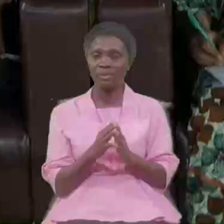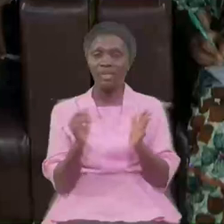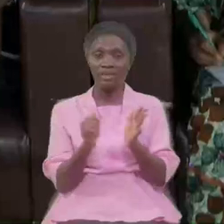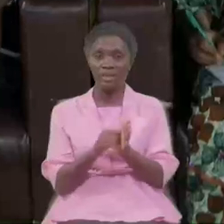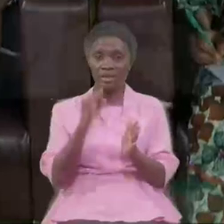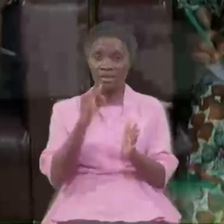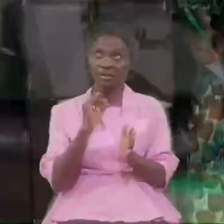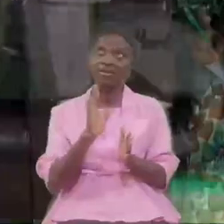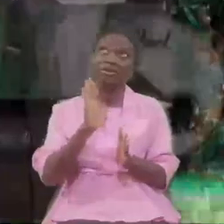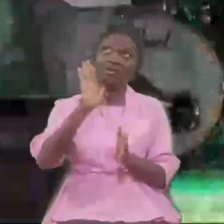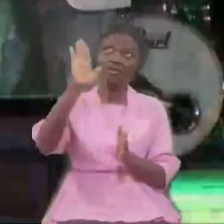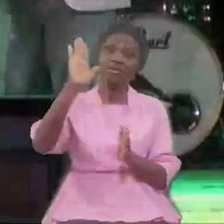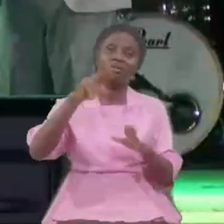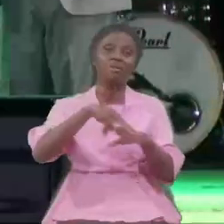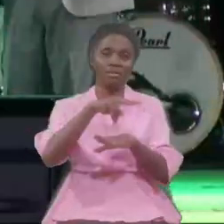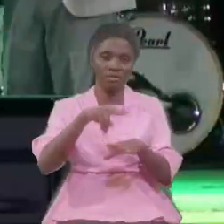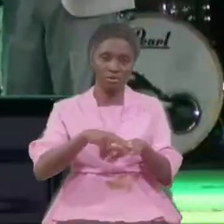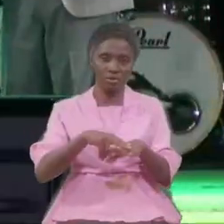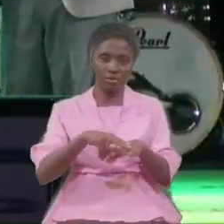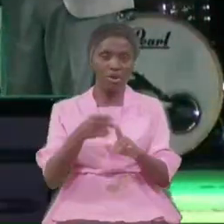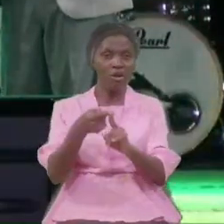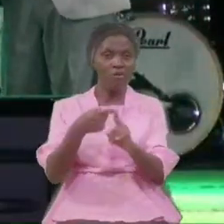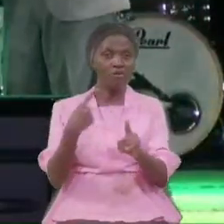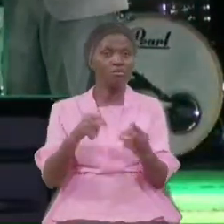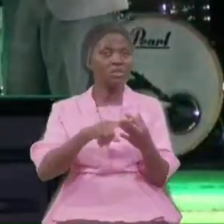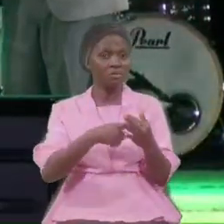C'est sa nature.